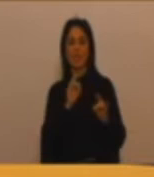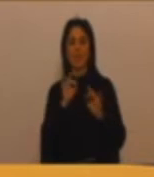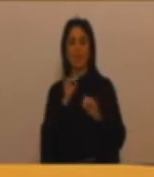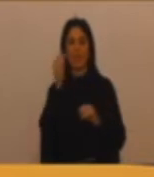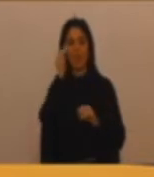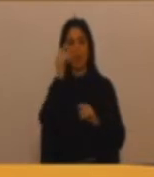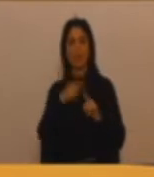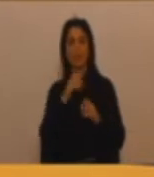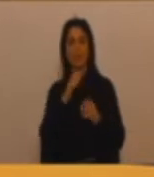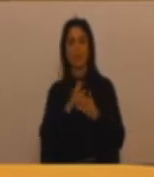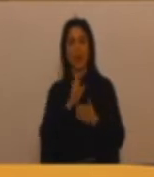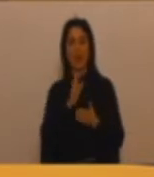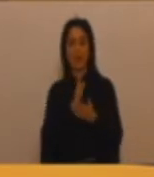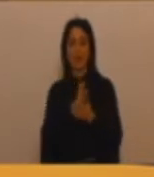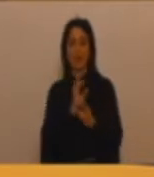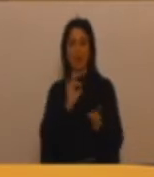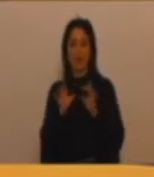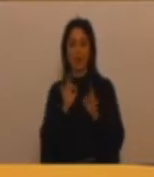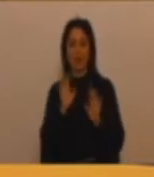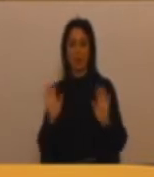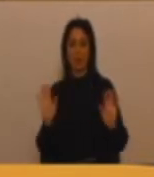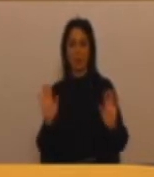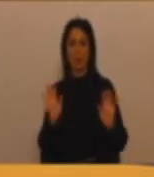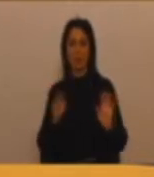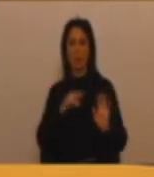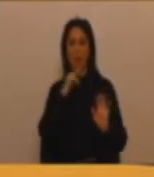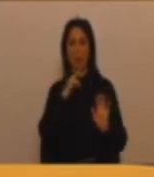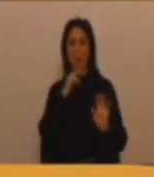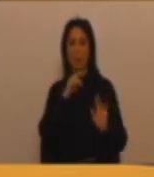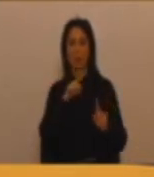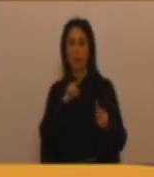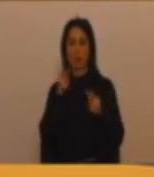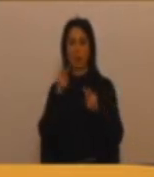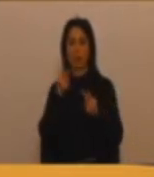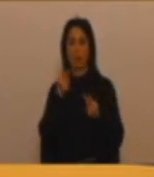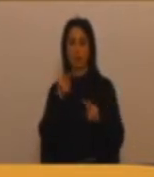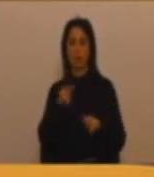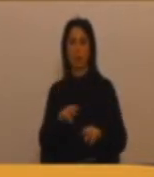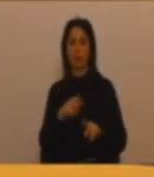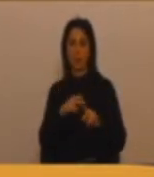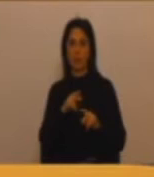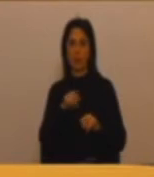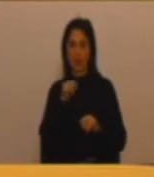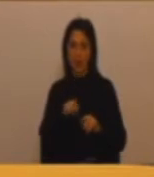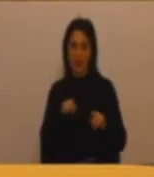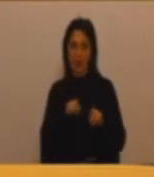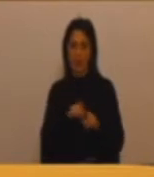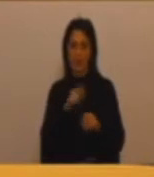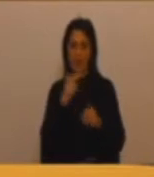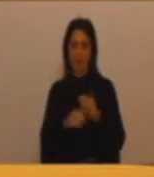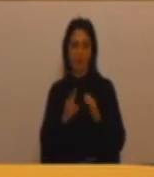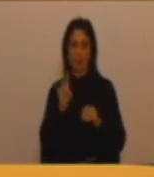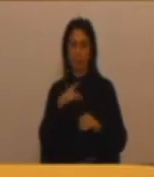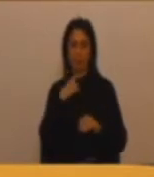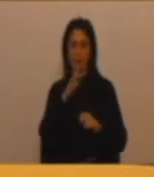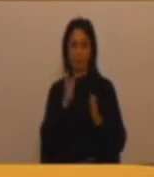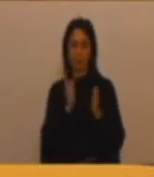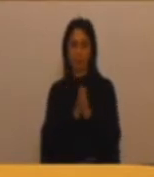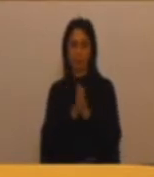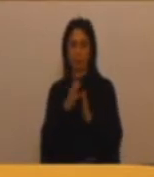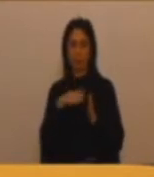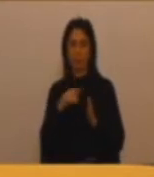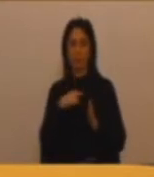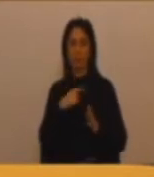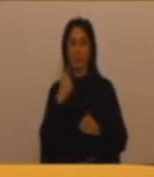არის არაპირდაპირი რეკლამა. ყურადღების მიპყრობა ხდება. ამიტომ აქაც წააგებთ, ნუ იტყვით, გთხოვთ სულ ყველას, ჩვენ